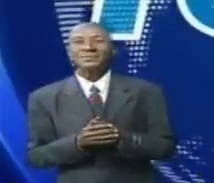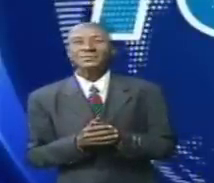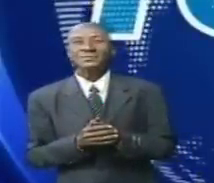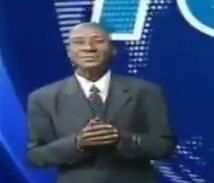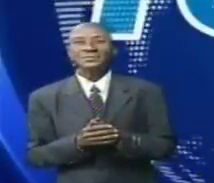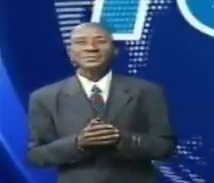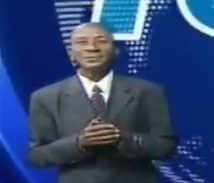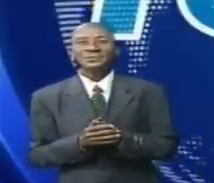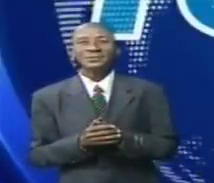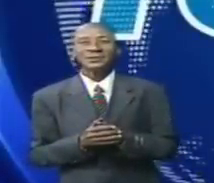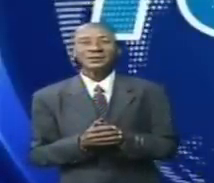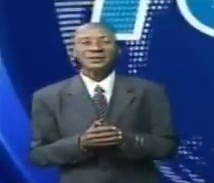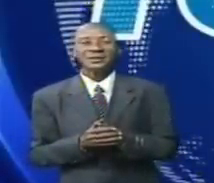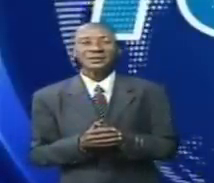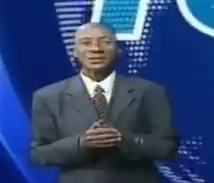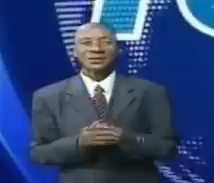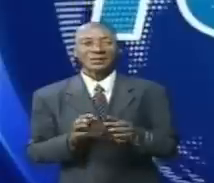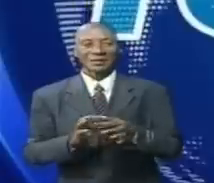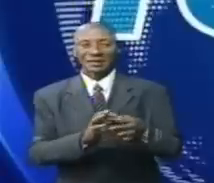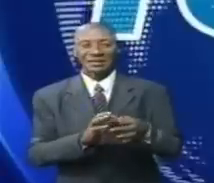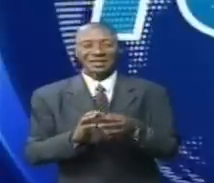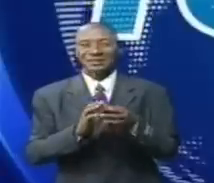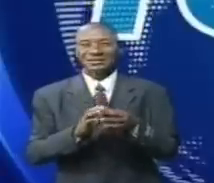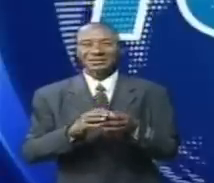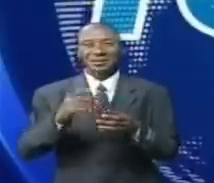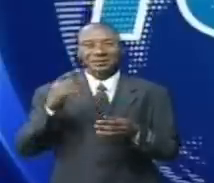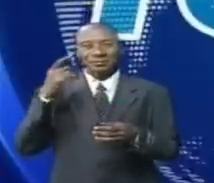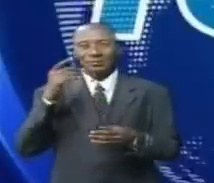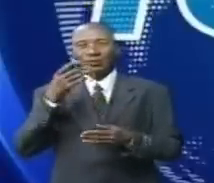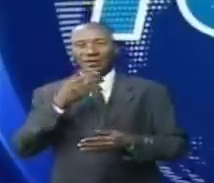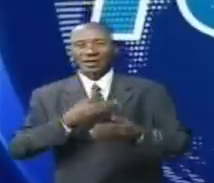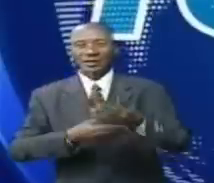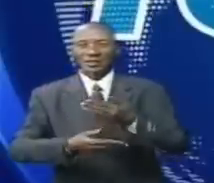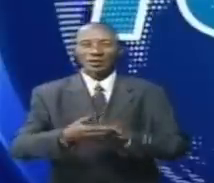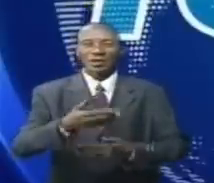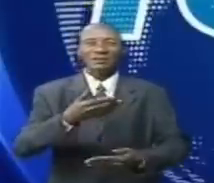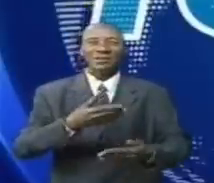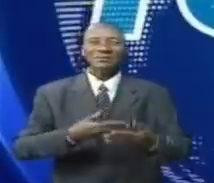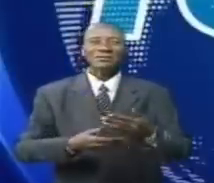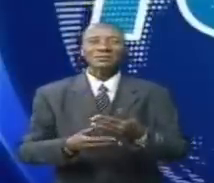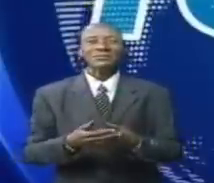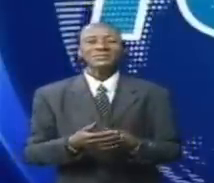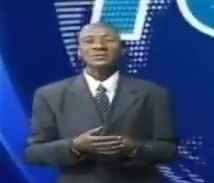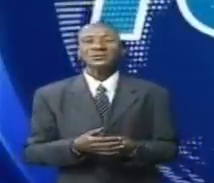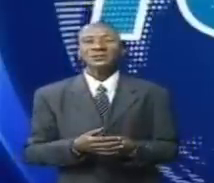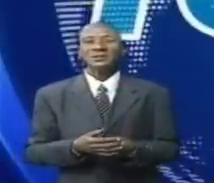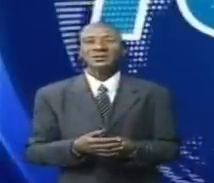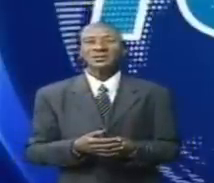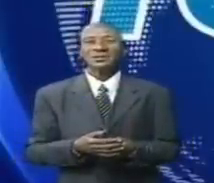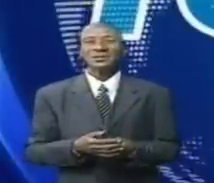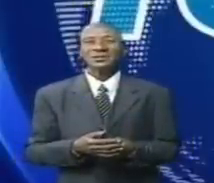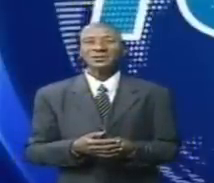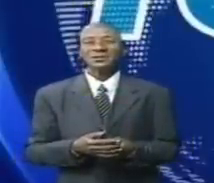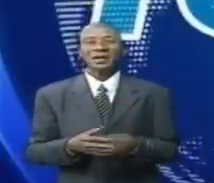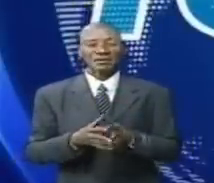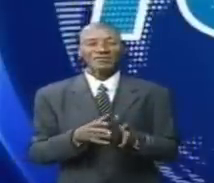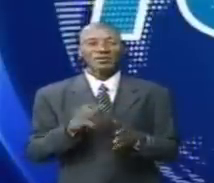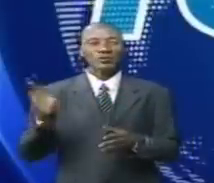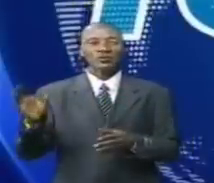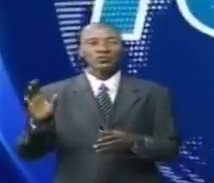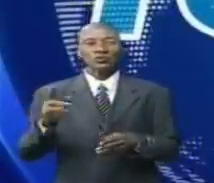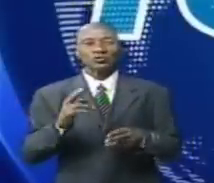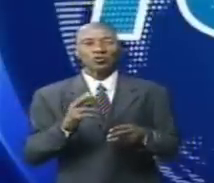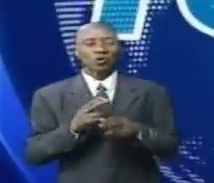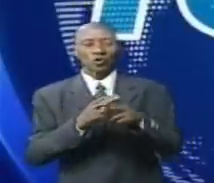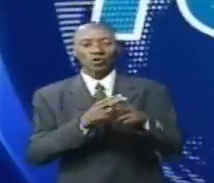politique Alliance pour l'alternance encourage le recrutement de jeunes dans l'armée, une affirmation de son coordonnateur au cours d'une matinée